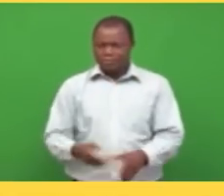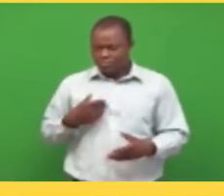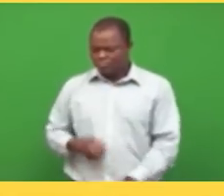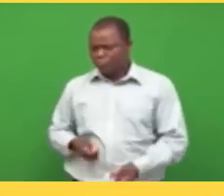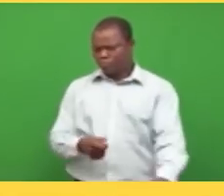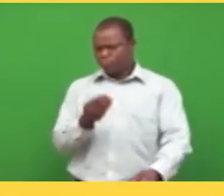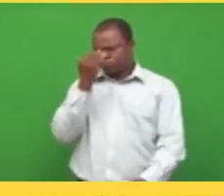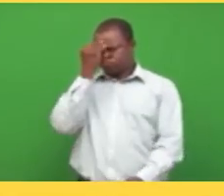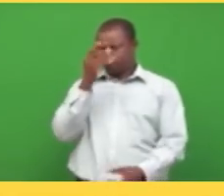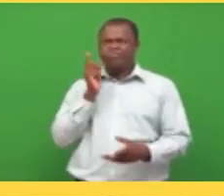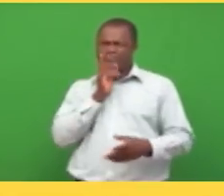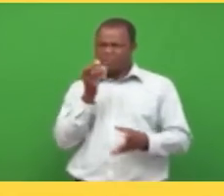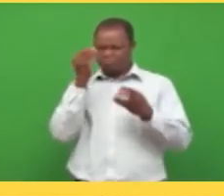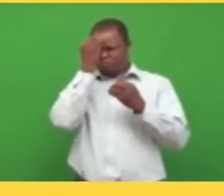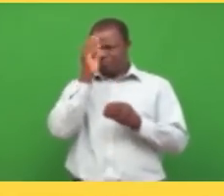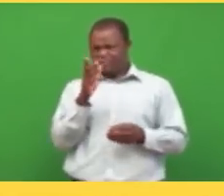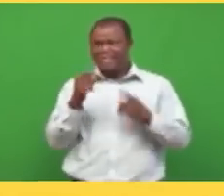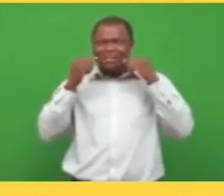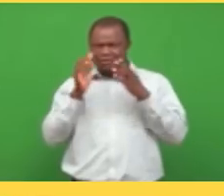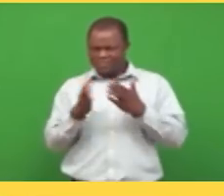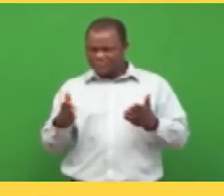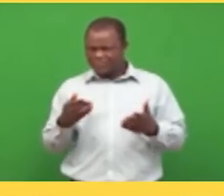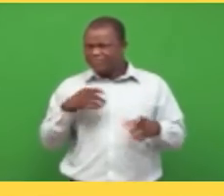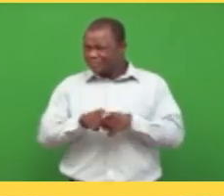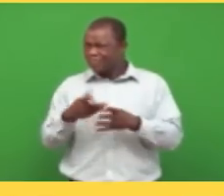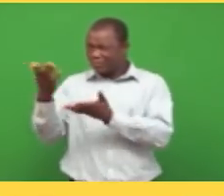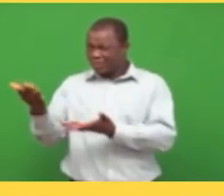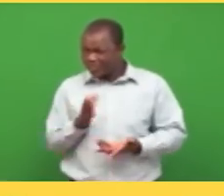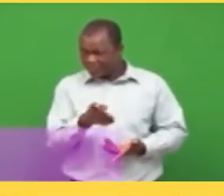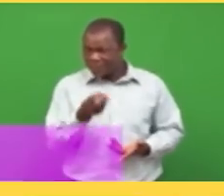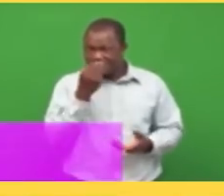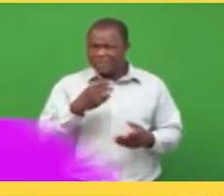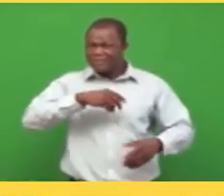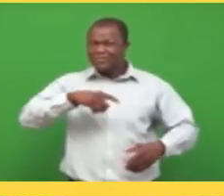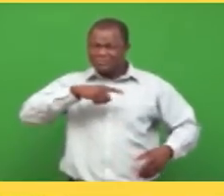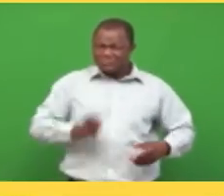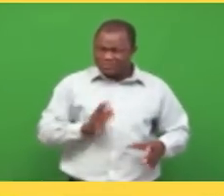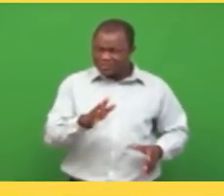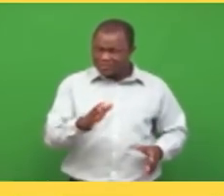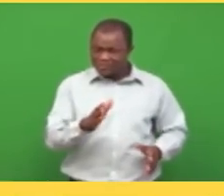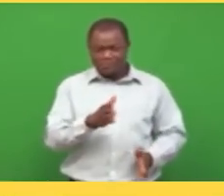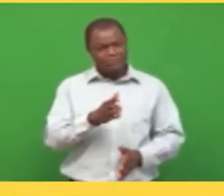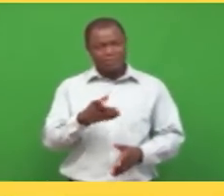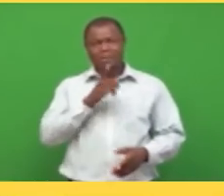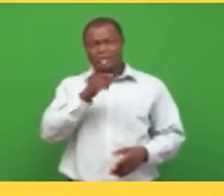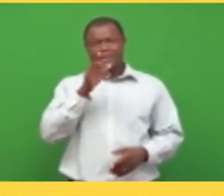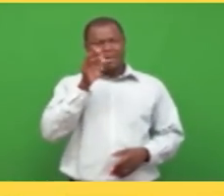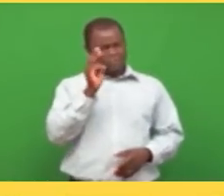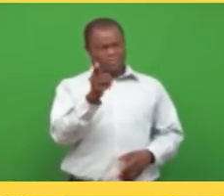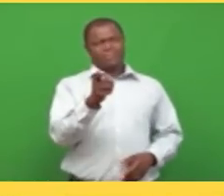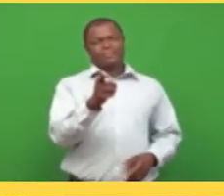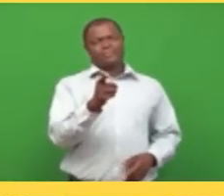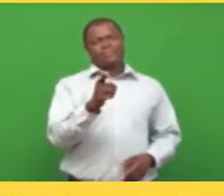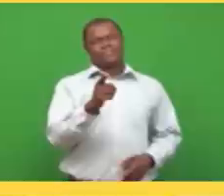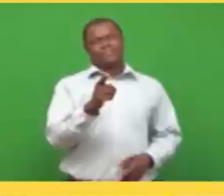asi kakusagashirikaka ndokandoda kuti mubati Regaindi taure ndichiti kakusagashirika ikakaka Mai Chisamba